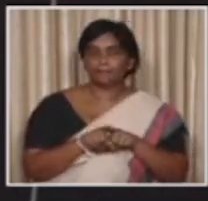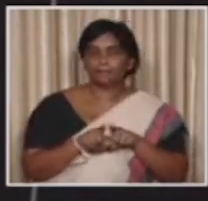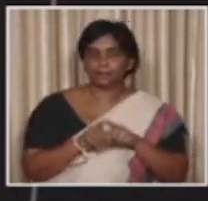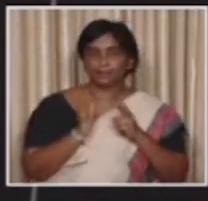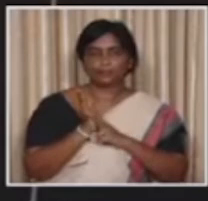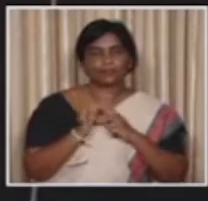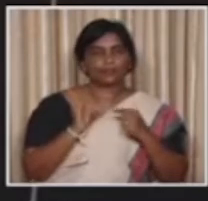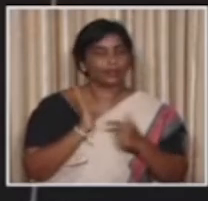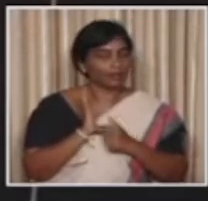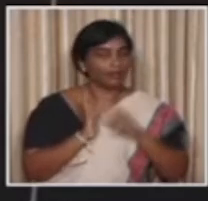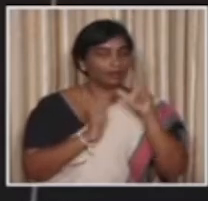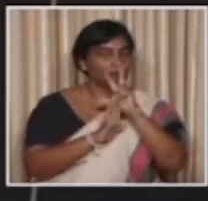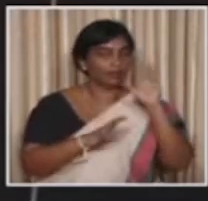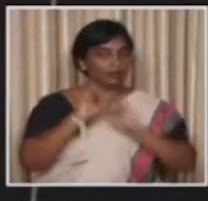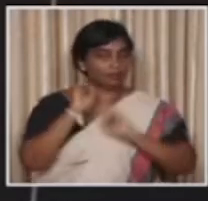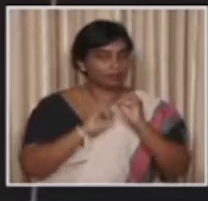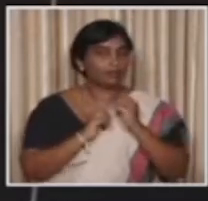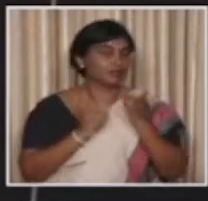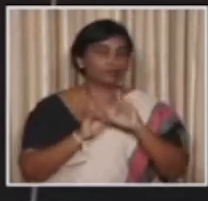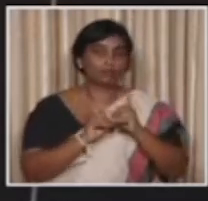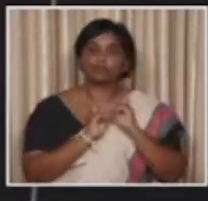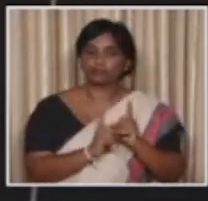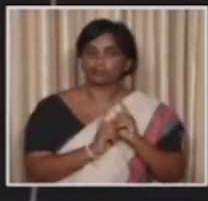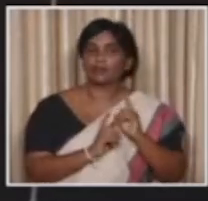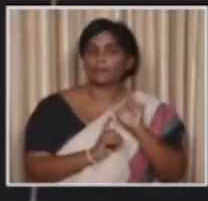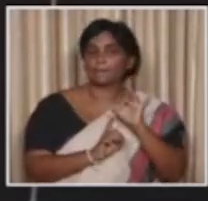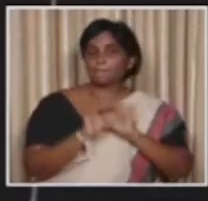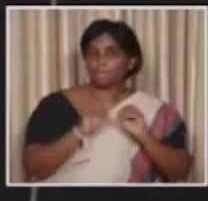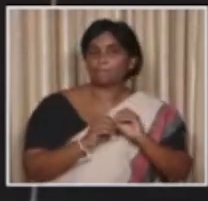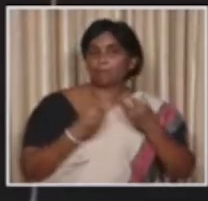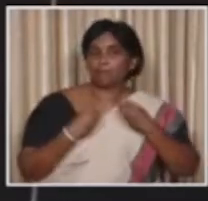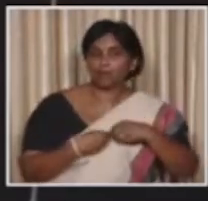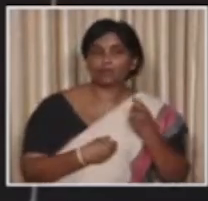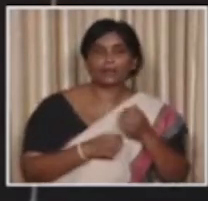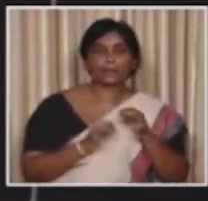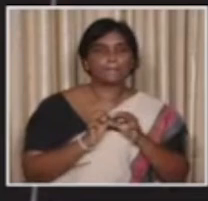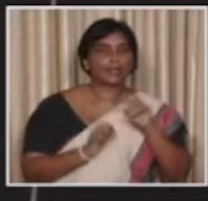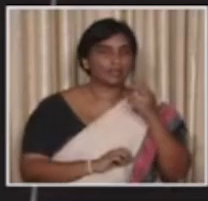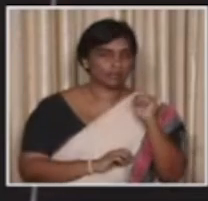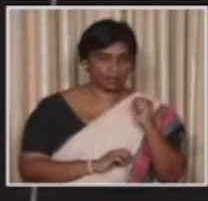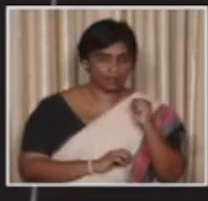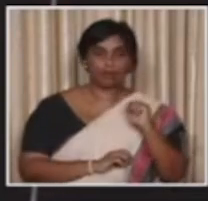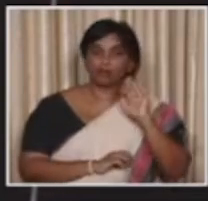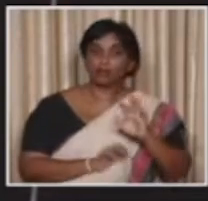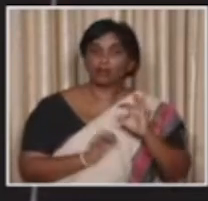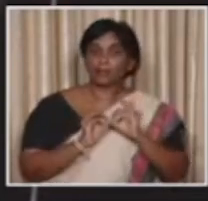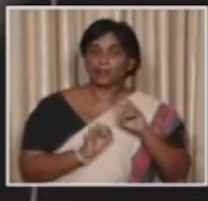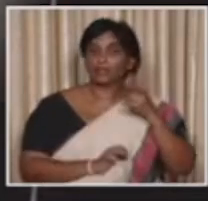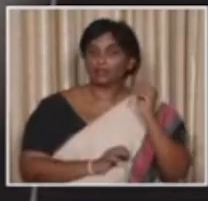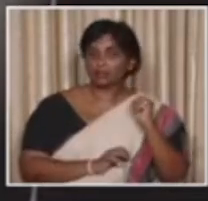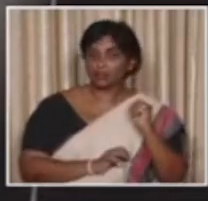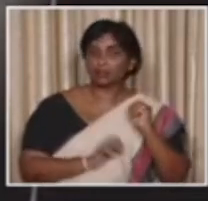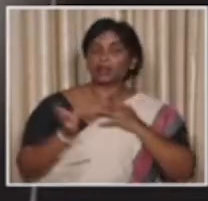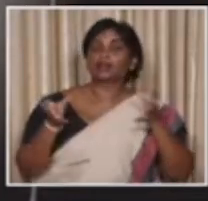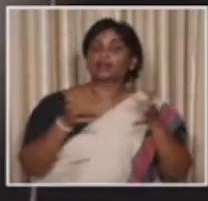එක 18% නොකර 15%ම තියන්න පුළුවන් නම් ඔබතුමාට මේකේ අහිමි වන මුදල බිලියන 250ක්. ඒ බිලියන 250